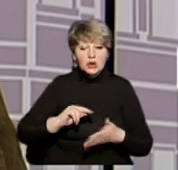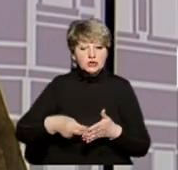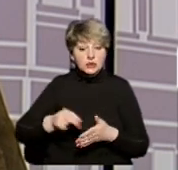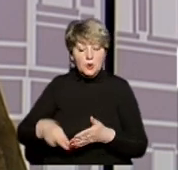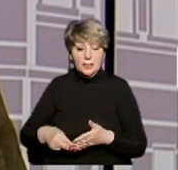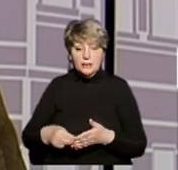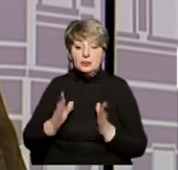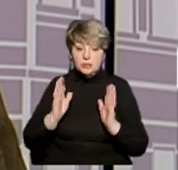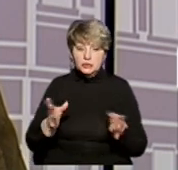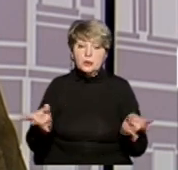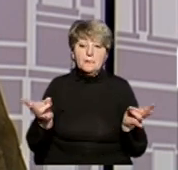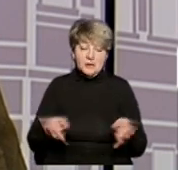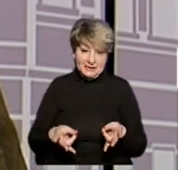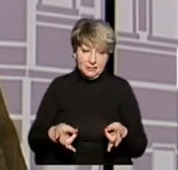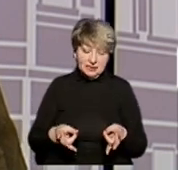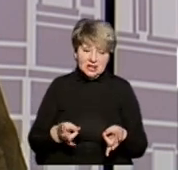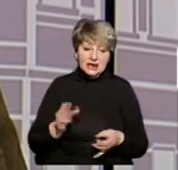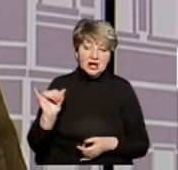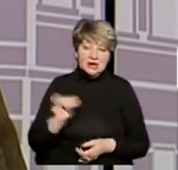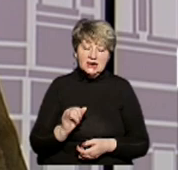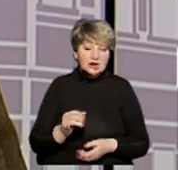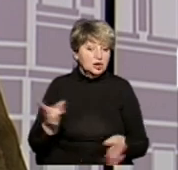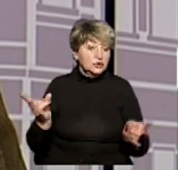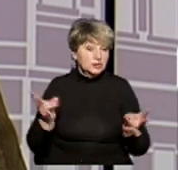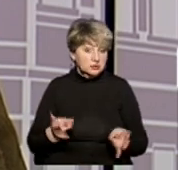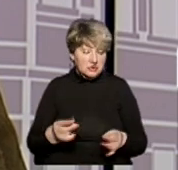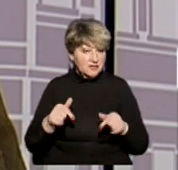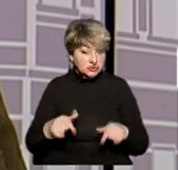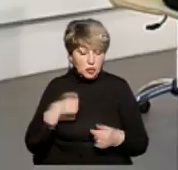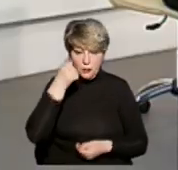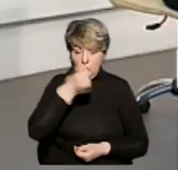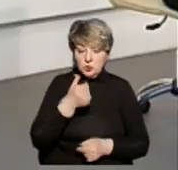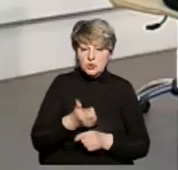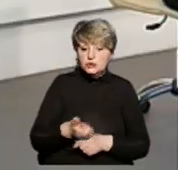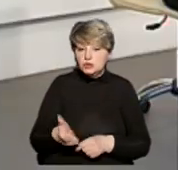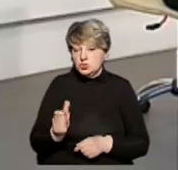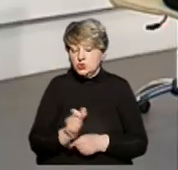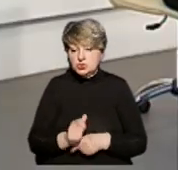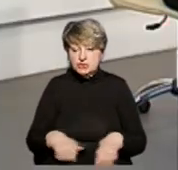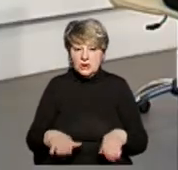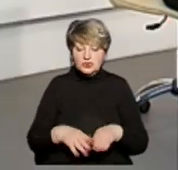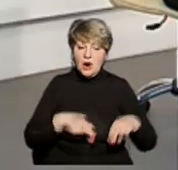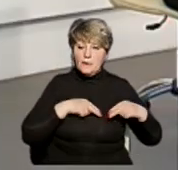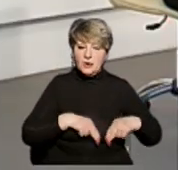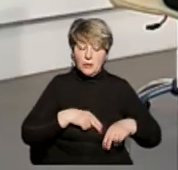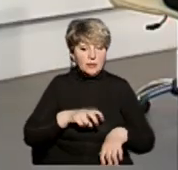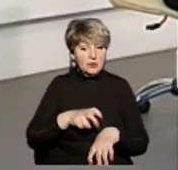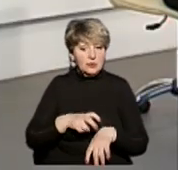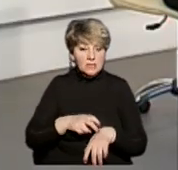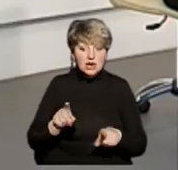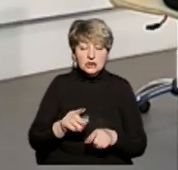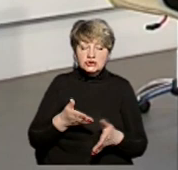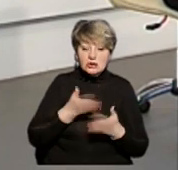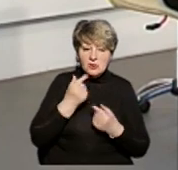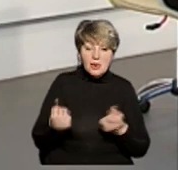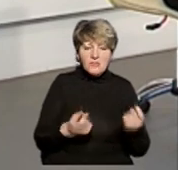довідки будуть потрібні. І треба віддати належне, що от в цьому році дуже так спрацювали медики, що майже